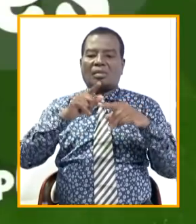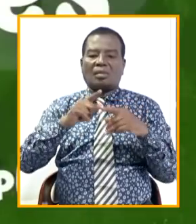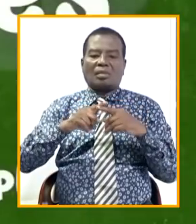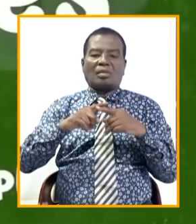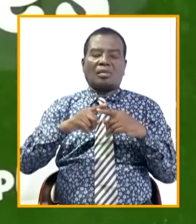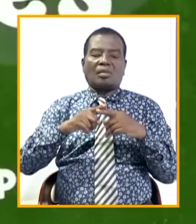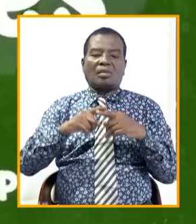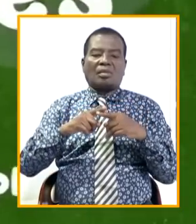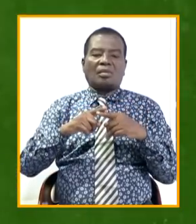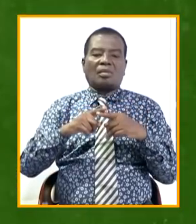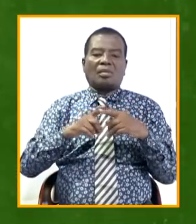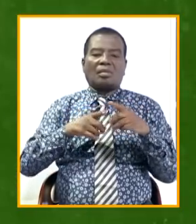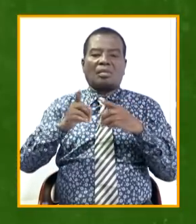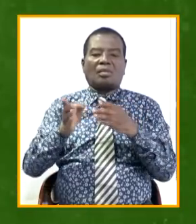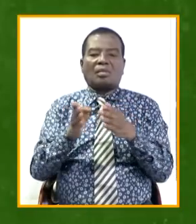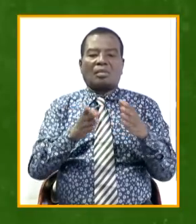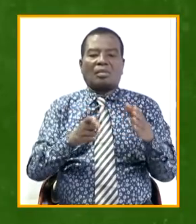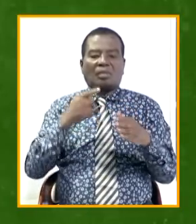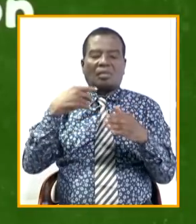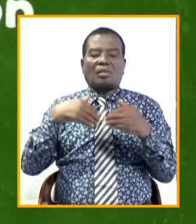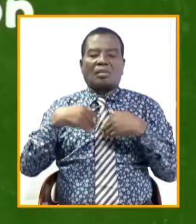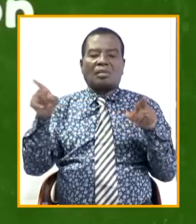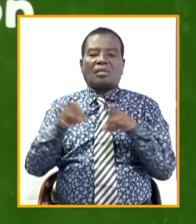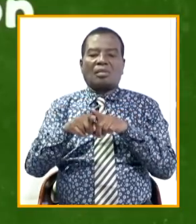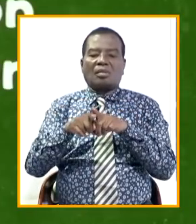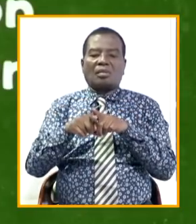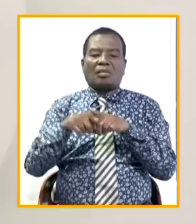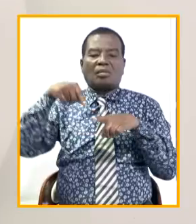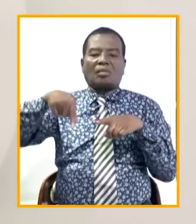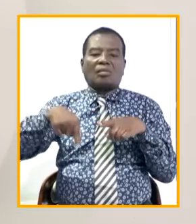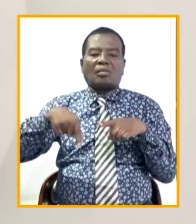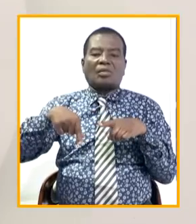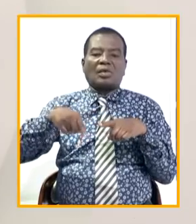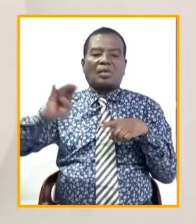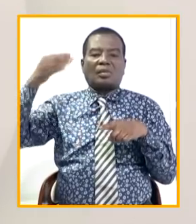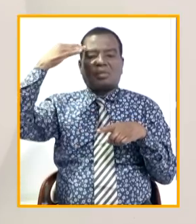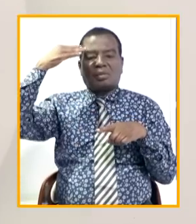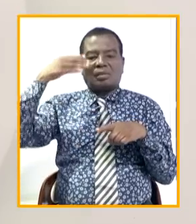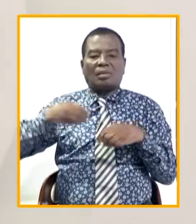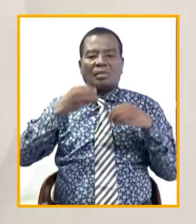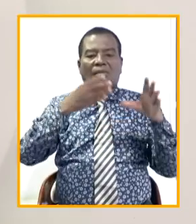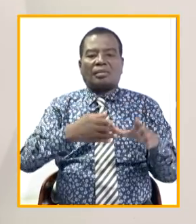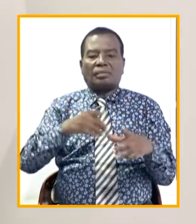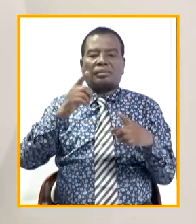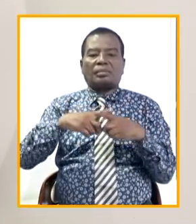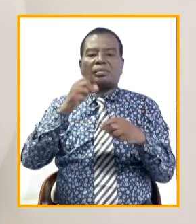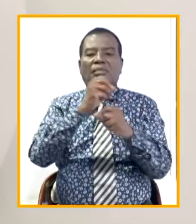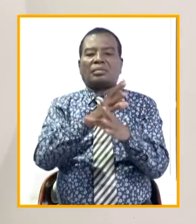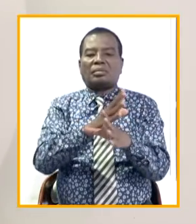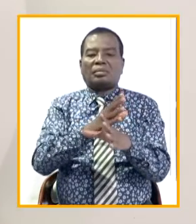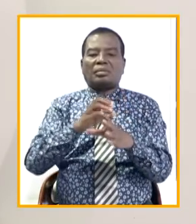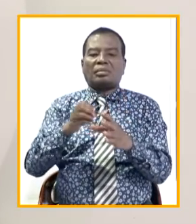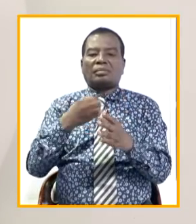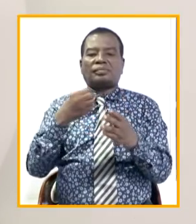terme, le dispositif prévoit également que le ministère mette à disposition